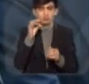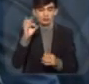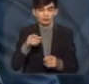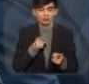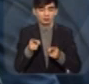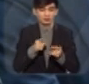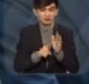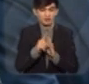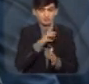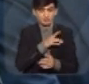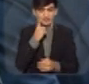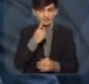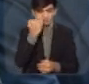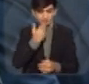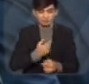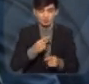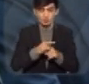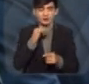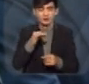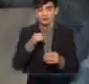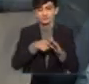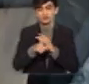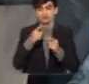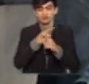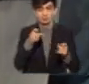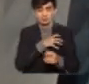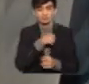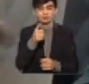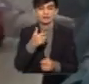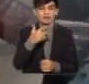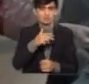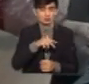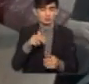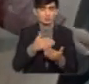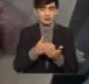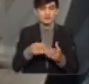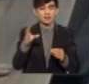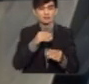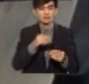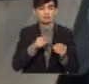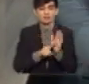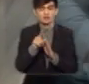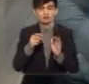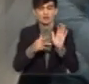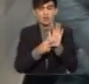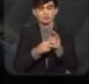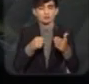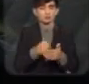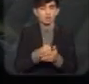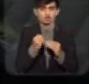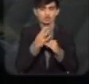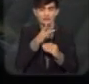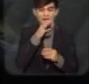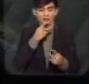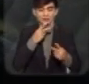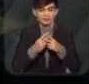заслушал решение по видеосвязи. Вердикт судья зачитал всего за полчаса. Подсудимых приговорили к срокам от 8 до 14 лет лишения